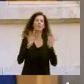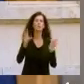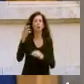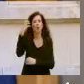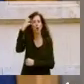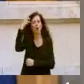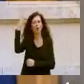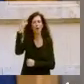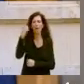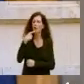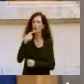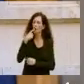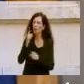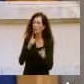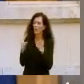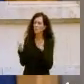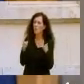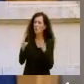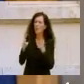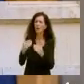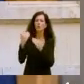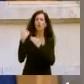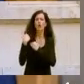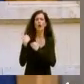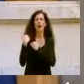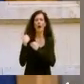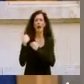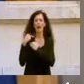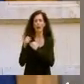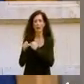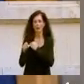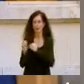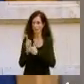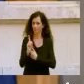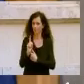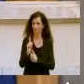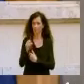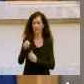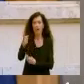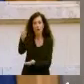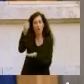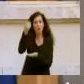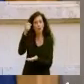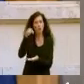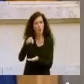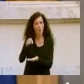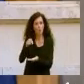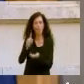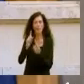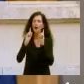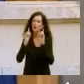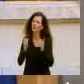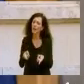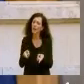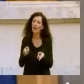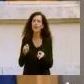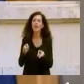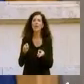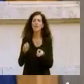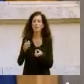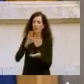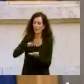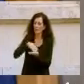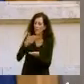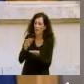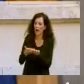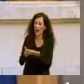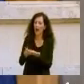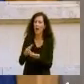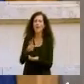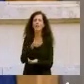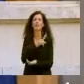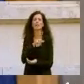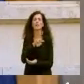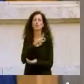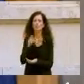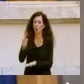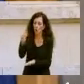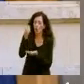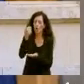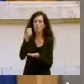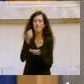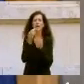il governo in carica questa somma deve essere intesa come una risorsa messa a disposizione